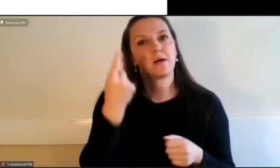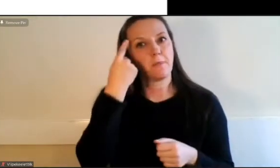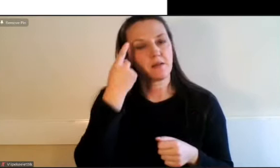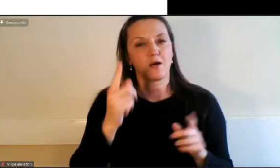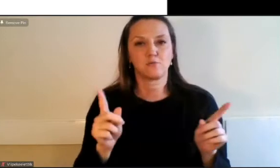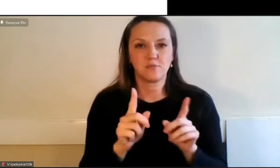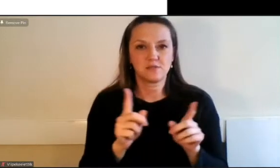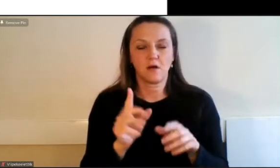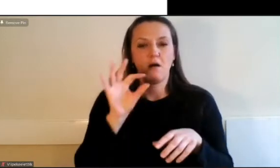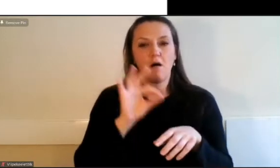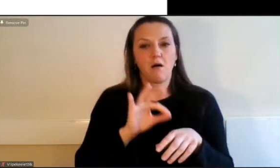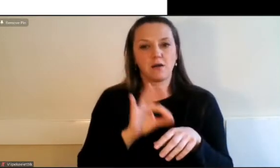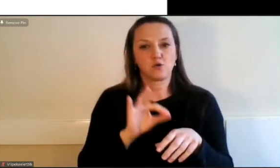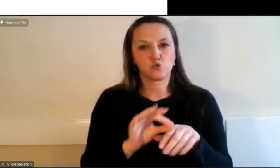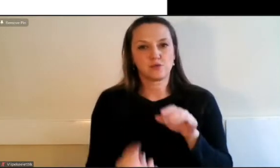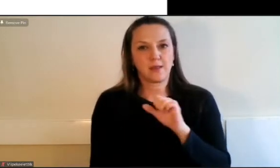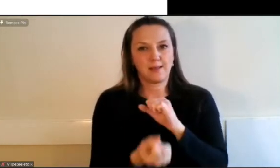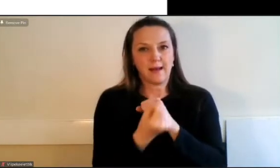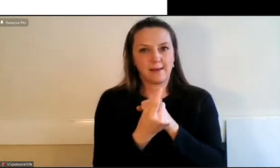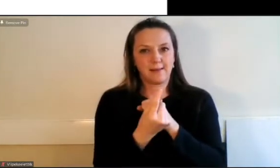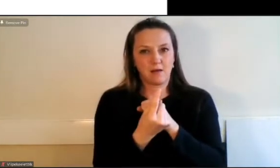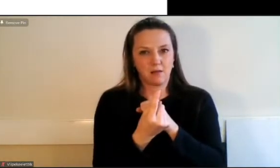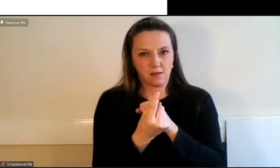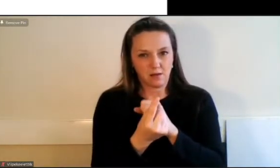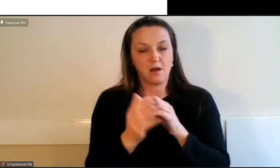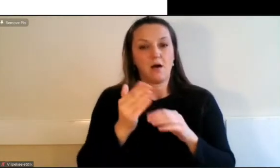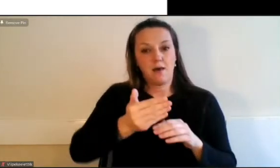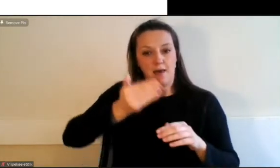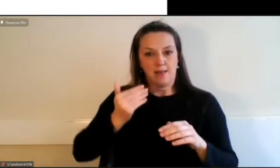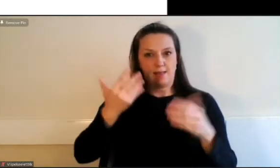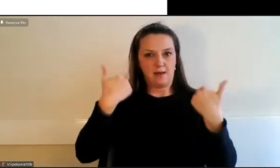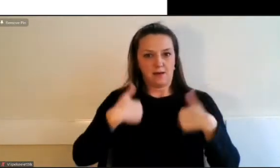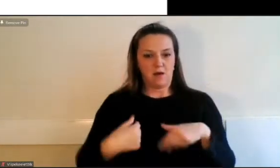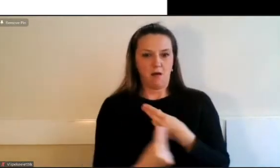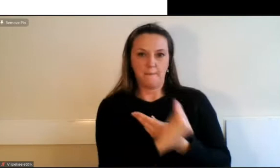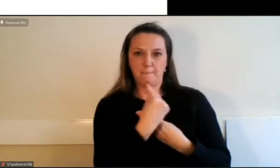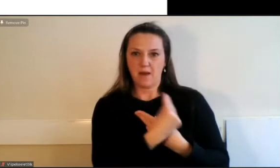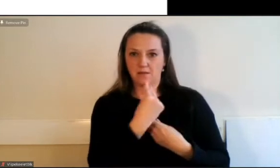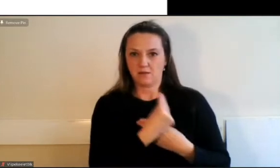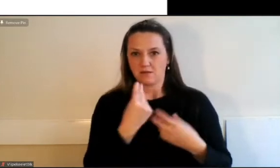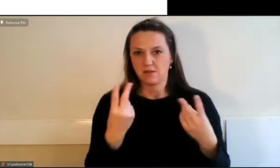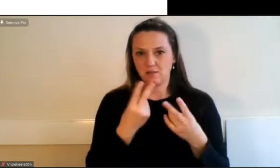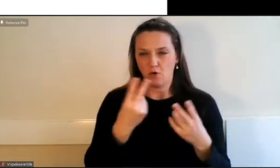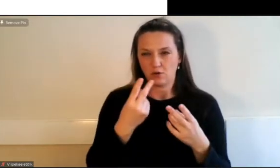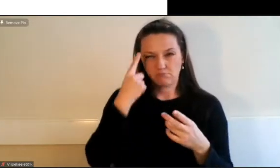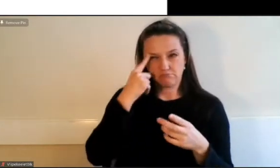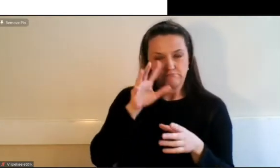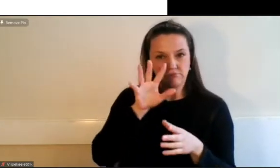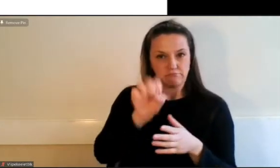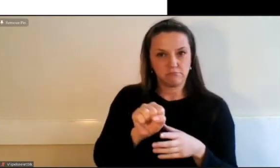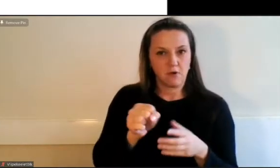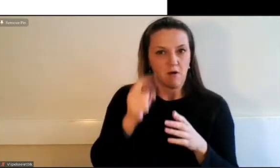Vaktsineerimist kasutatakse eranditult ainult väga ohtlike haiguste puhul. Kas sellised haigused, mis põhjustavad puuet või